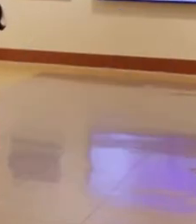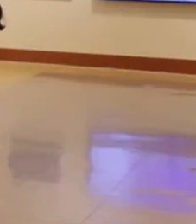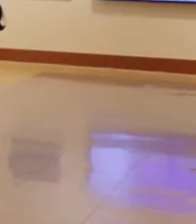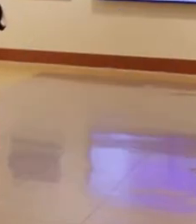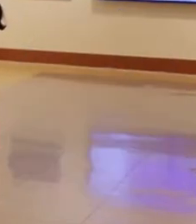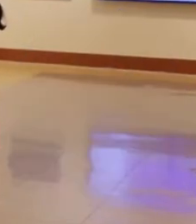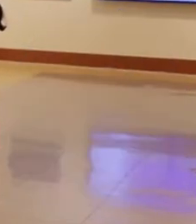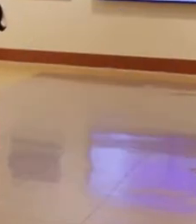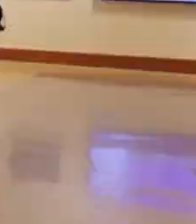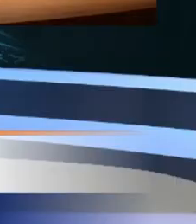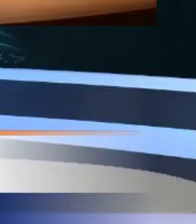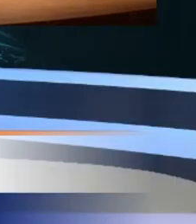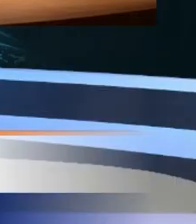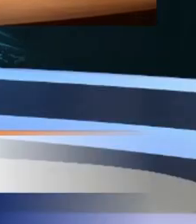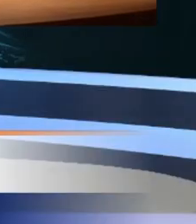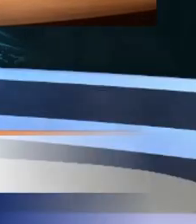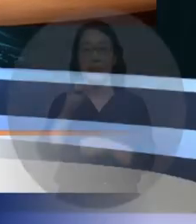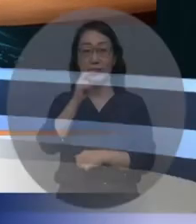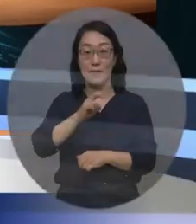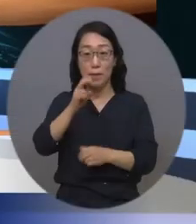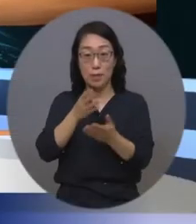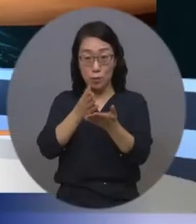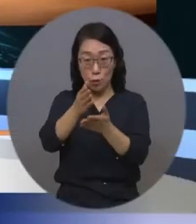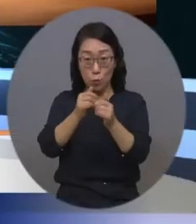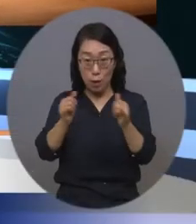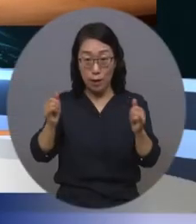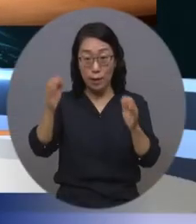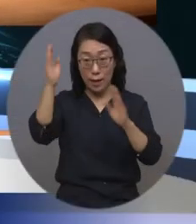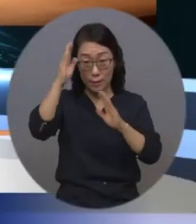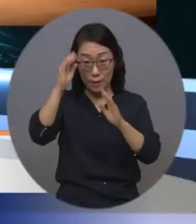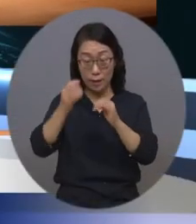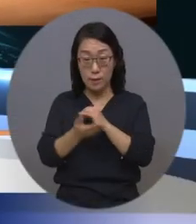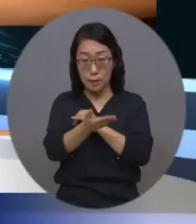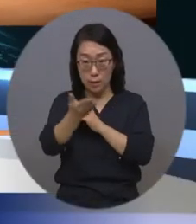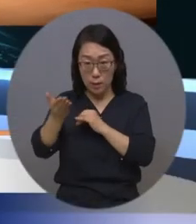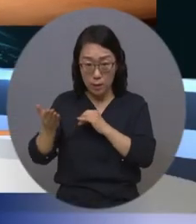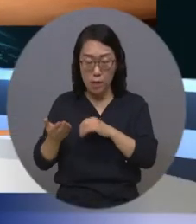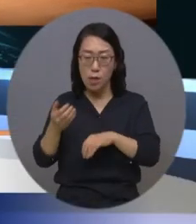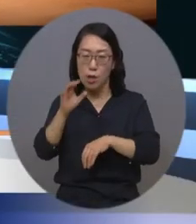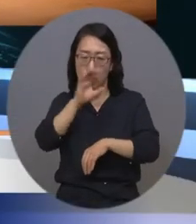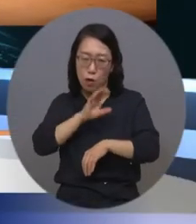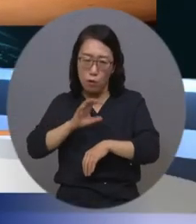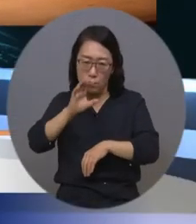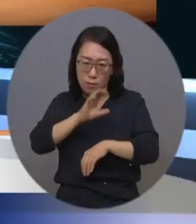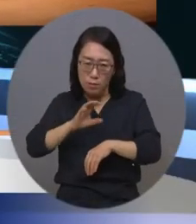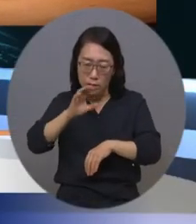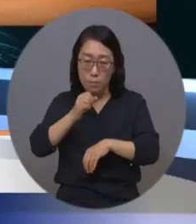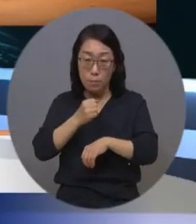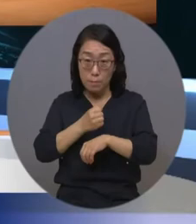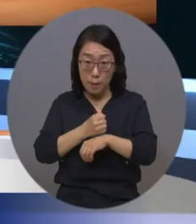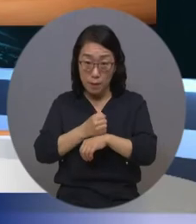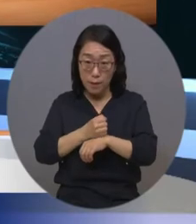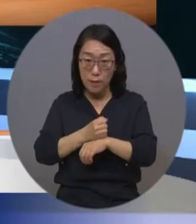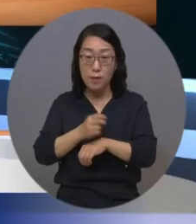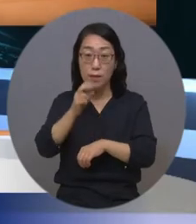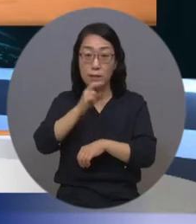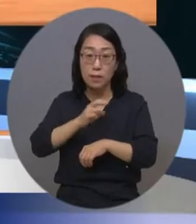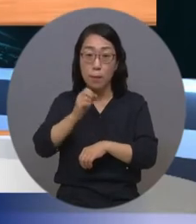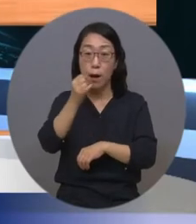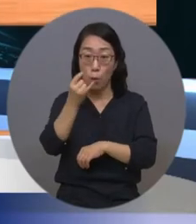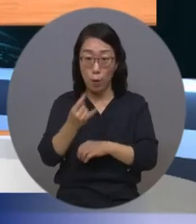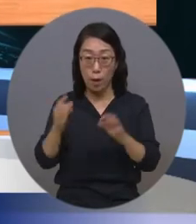이소영입니다. 음악을 전공하는 학생들이 그동안 갈고 닦은 기량을 선보이는 클래식 연주회가